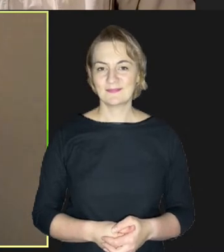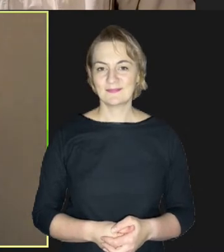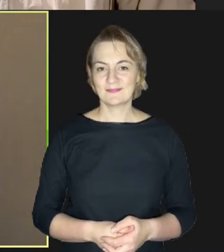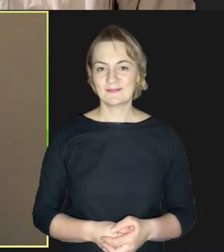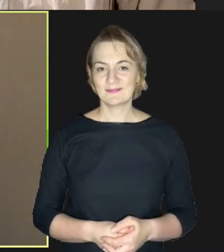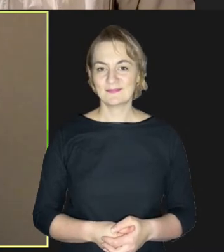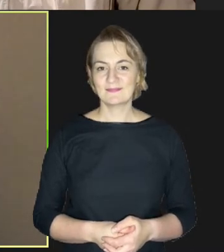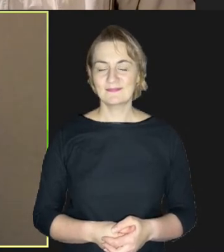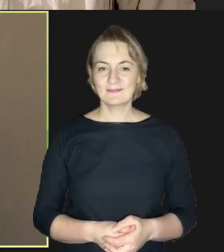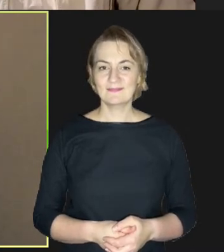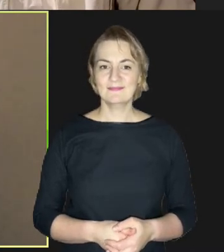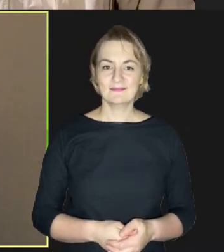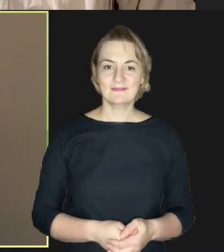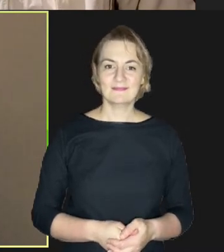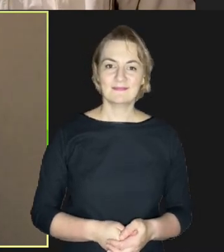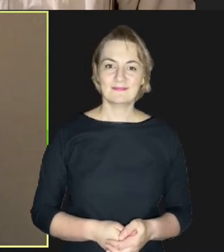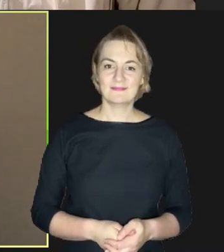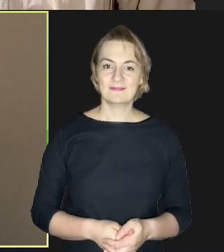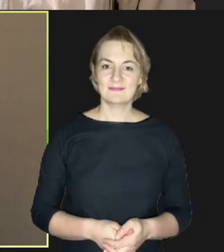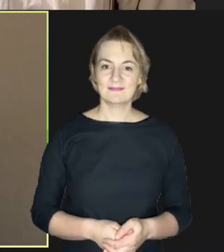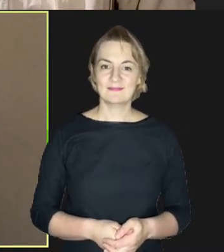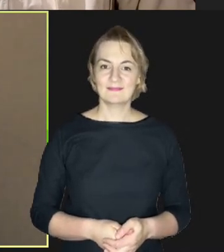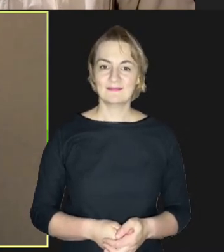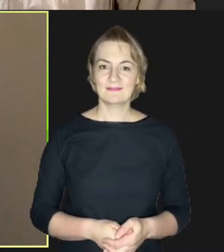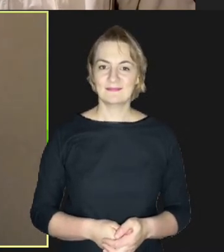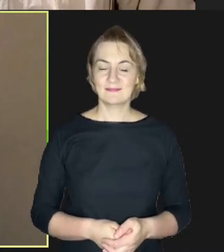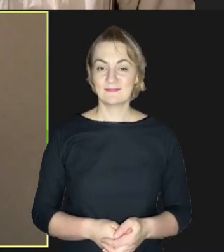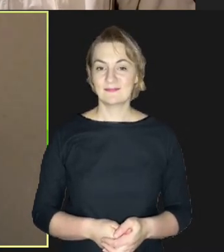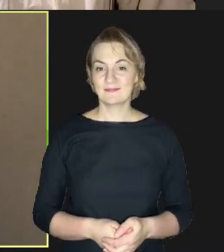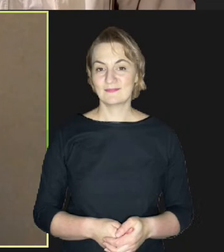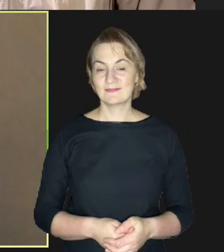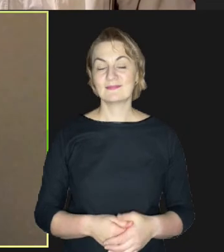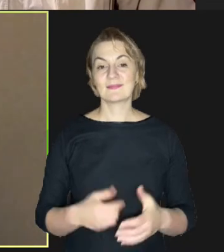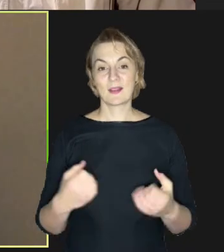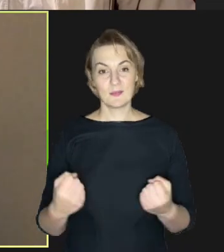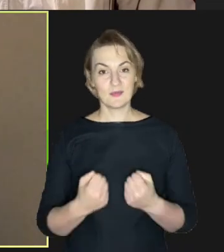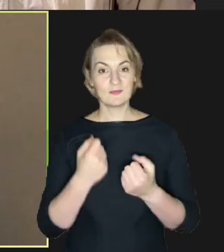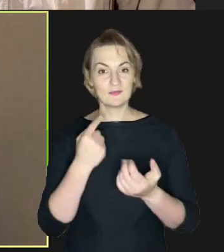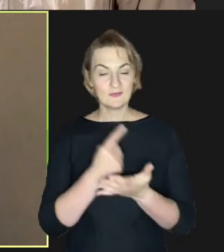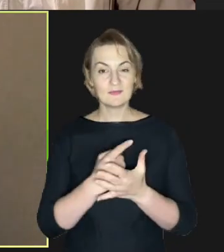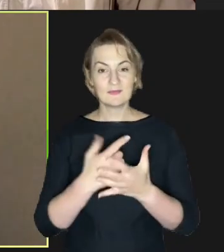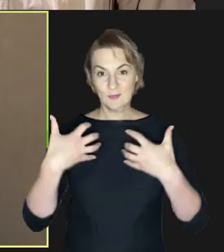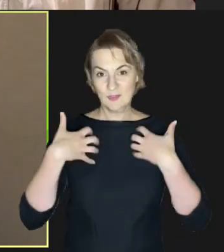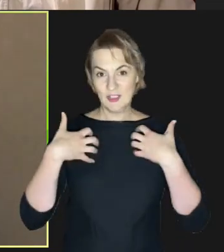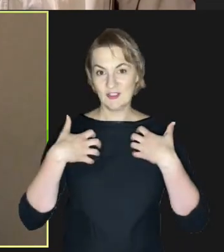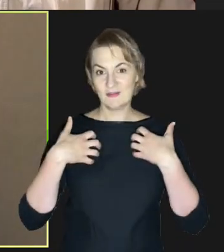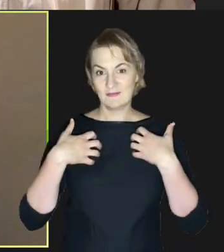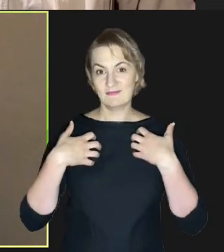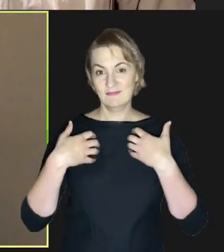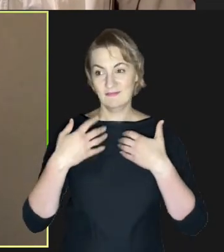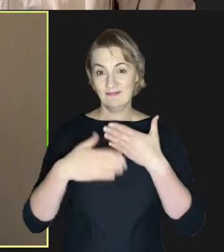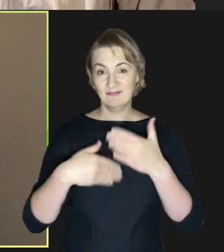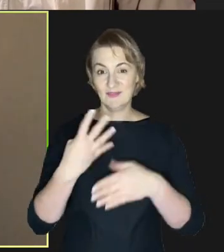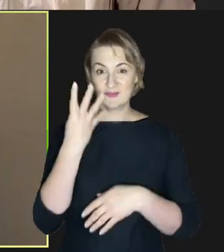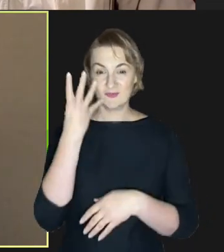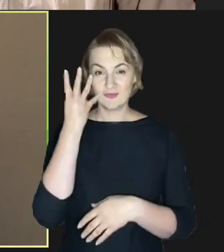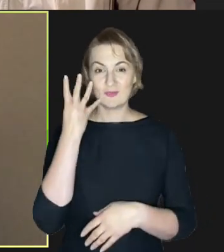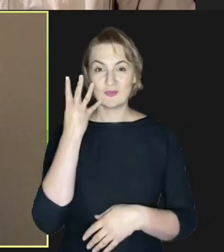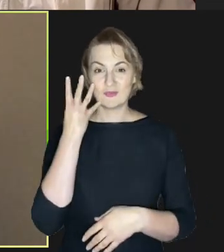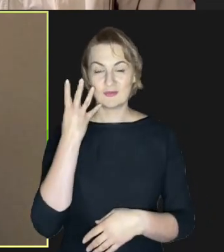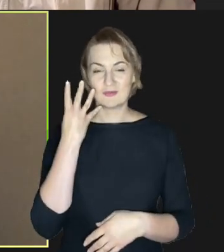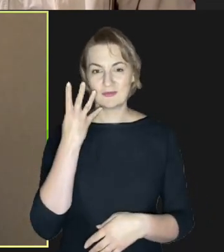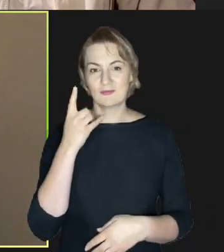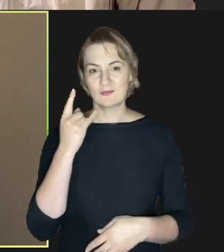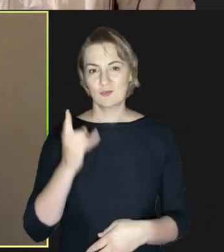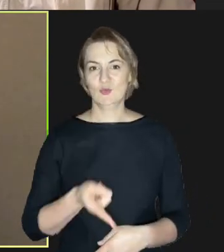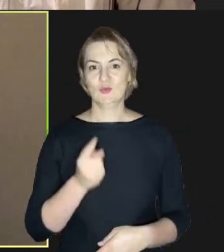To no przecież, żeby w ogóle przeżyć najbliższe 4 minuty, ja muszę bez